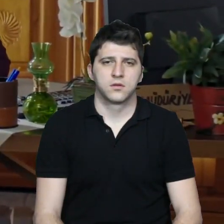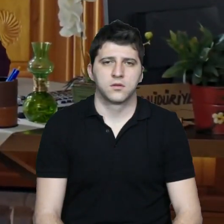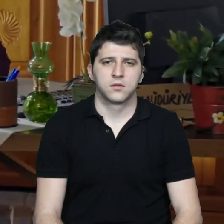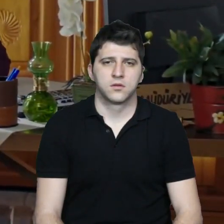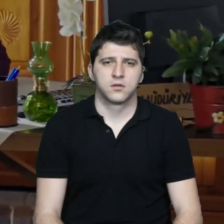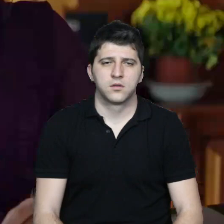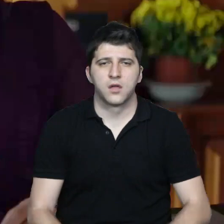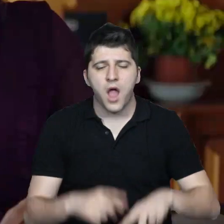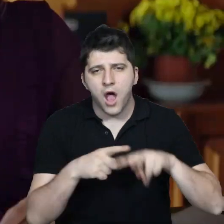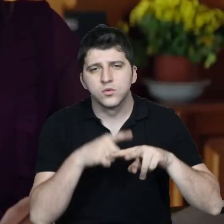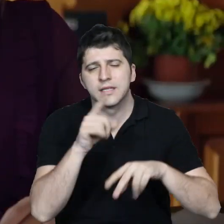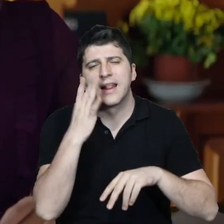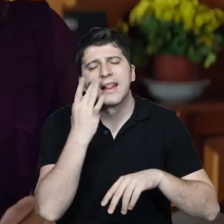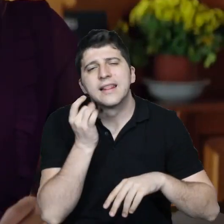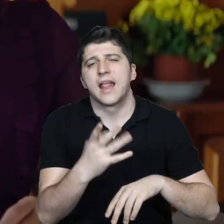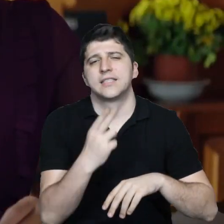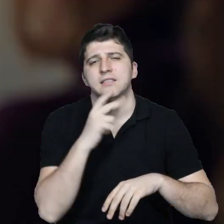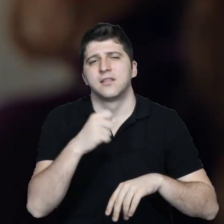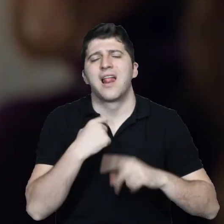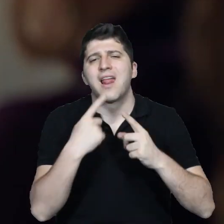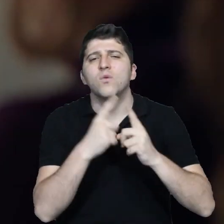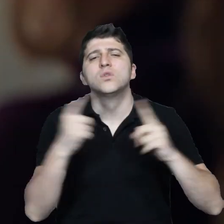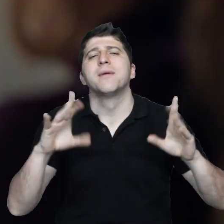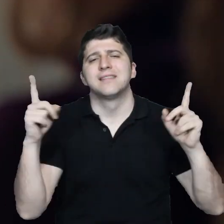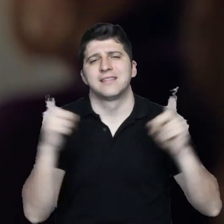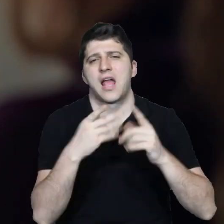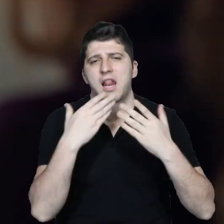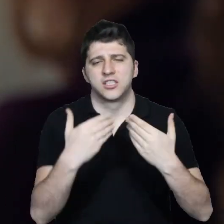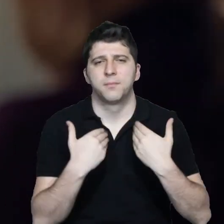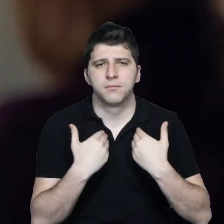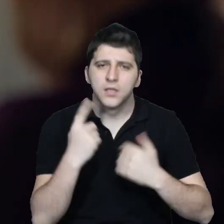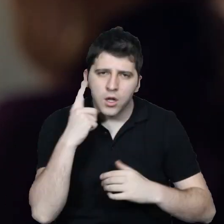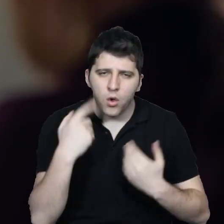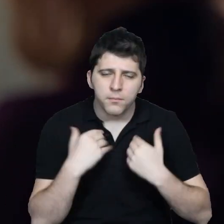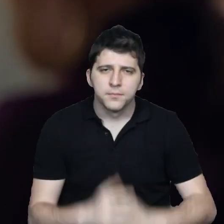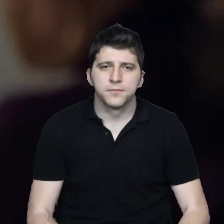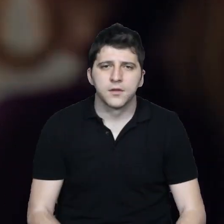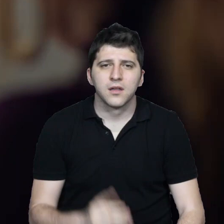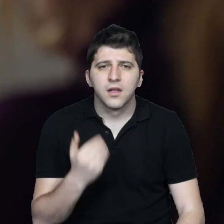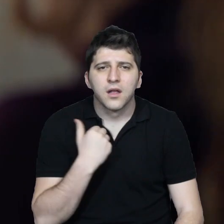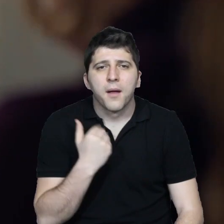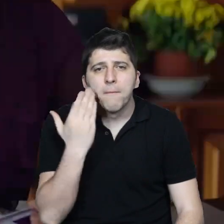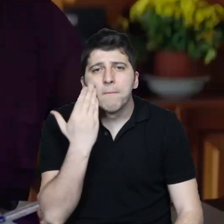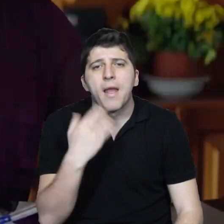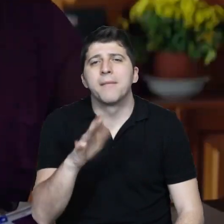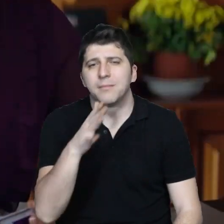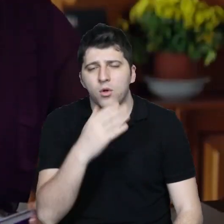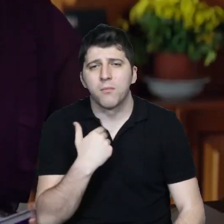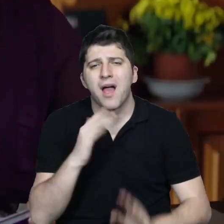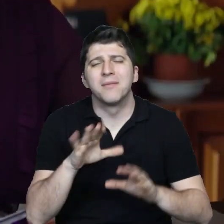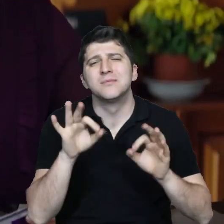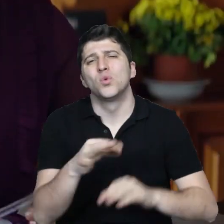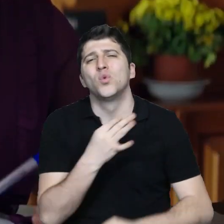Aysu, sen net bir kızsın. O yüzden lafı uzatmadan direkt konuya gireceğim. Dinliyorum. Benden hoşlanmadığını biliyorum. Ama şimdi